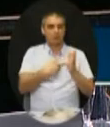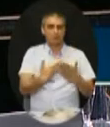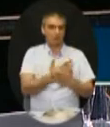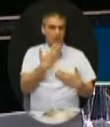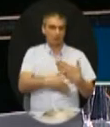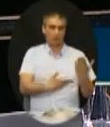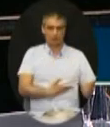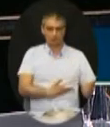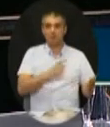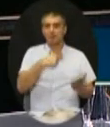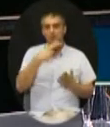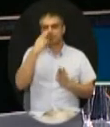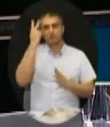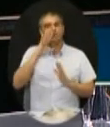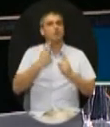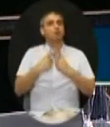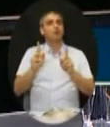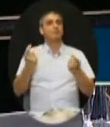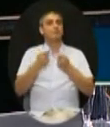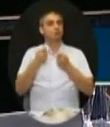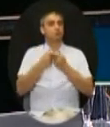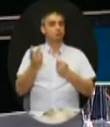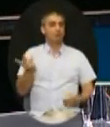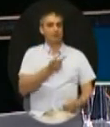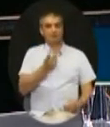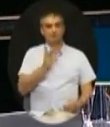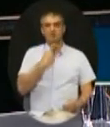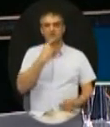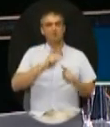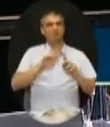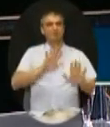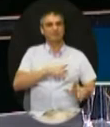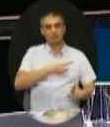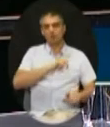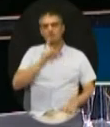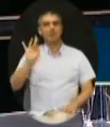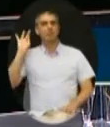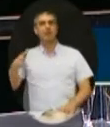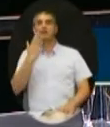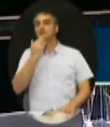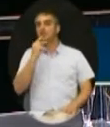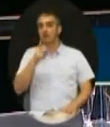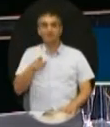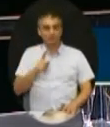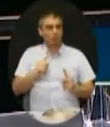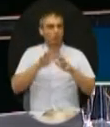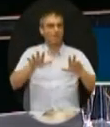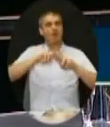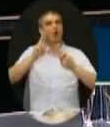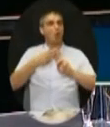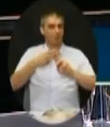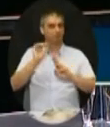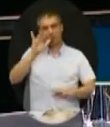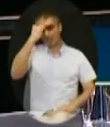טריה. היום ננסה להבין את השונה והמשותף בין התבטאויות גזעניות לאלו שהן אנטי-ישראליות והאם מדובר בתופעה כלל עולמית